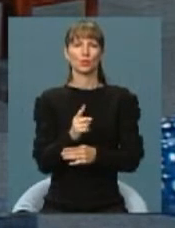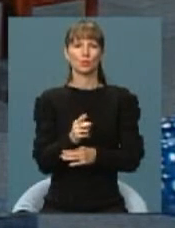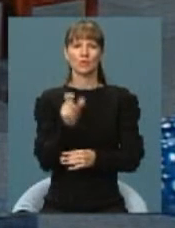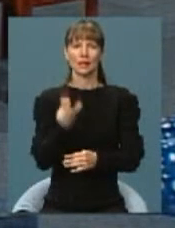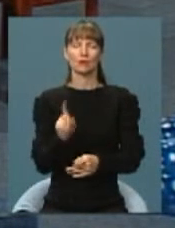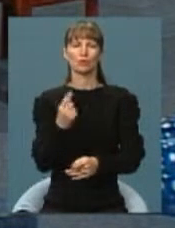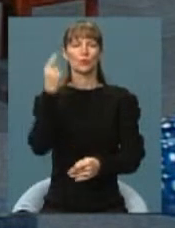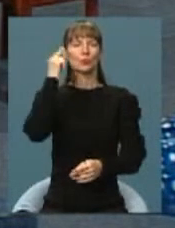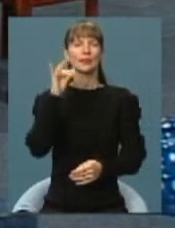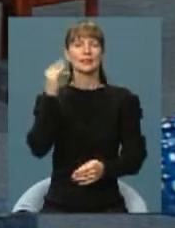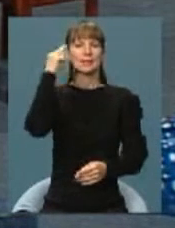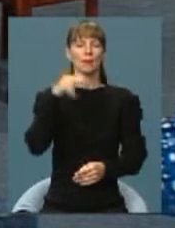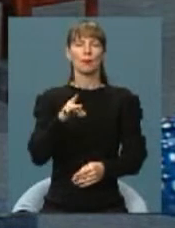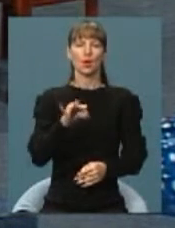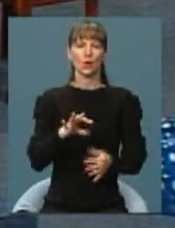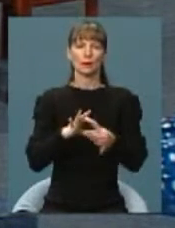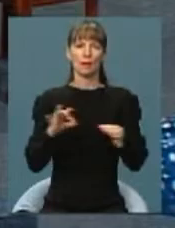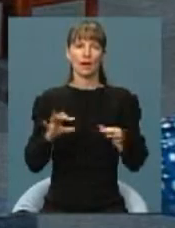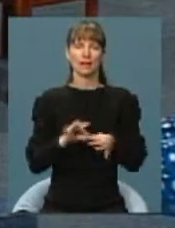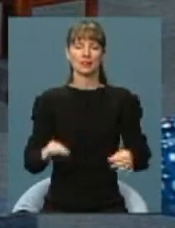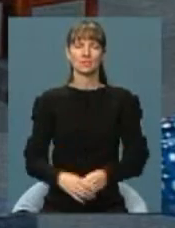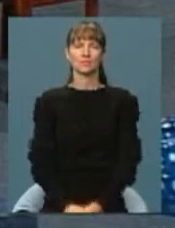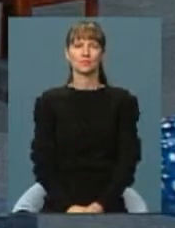вони думають та знають про спагетті?